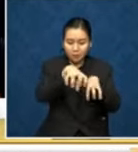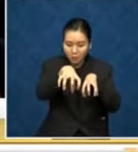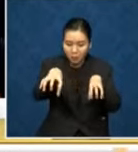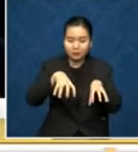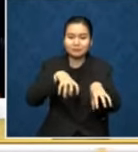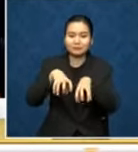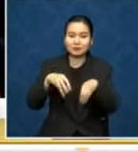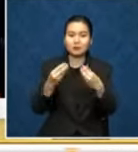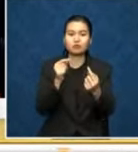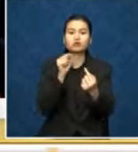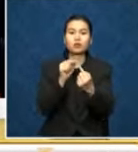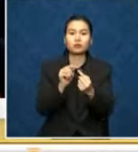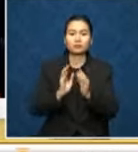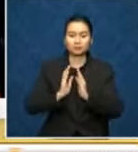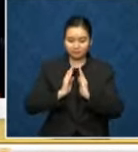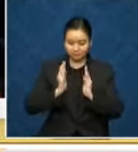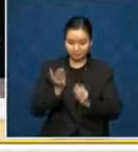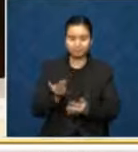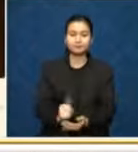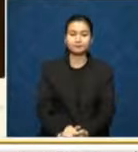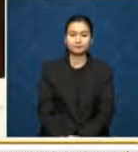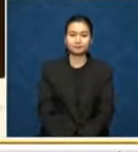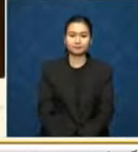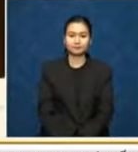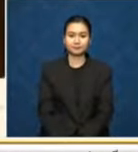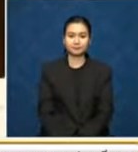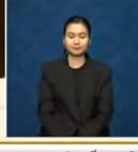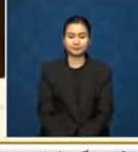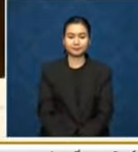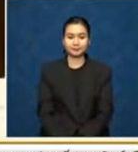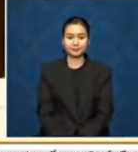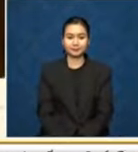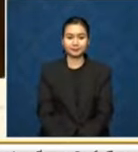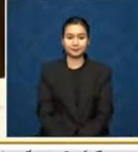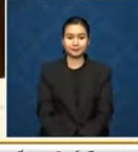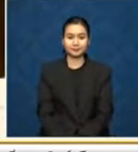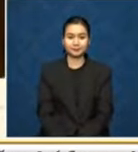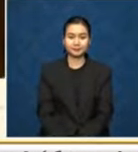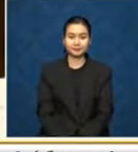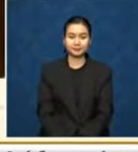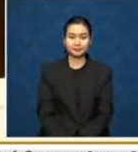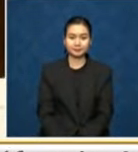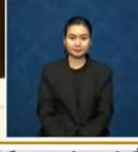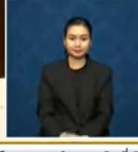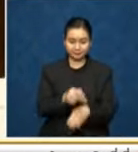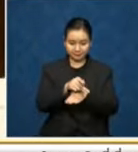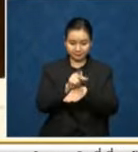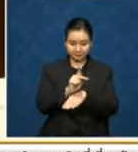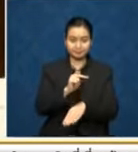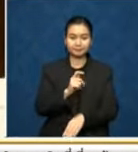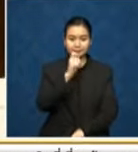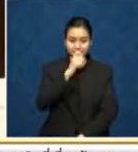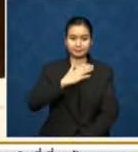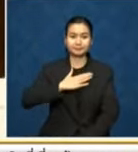ขอบคุณครับ ขอบคุณครับเชิญท่านเฉลิมพงษ์แสงดีครับ กราบเรียนท่านประธานสภาที่เคารพผมนายเฉลิมพงษ์